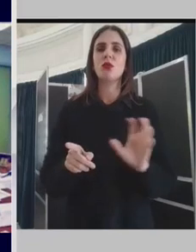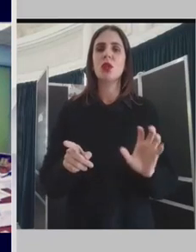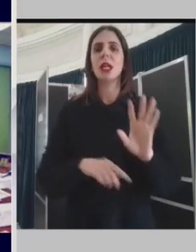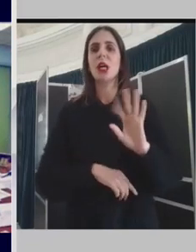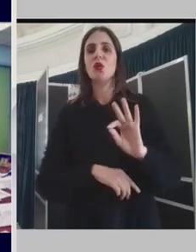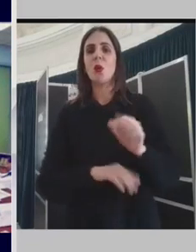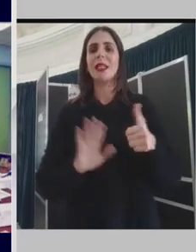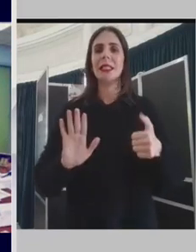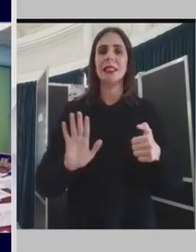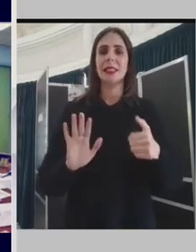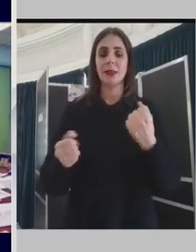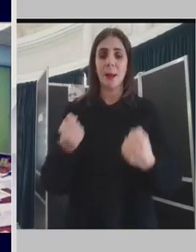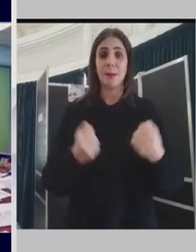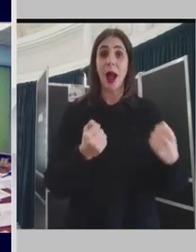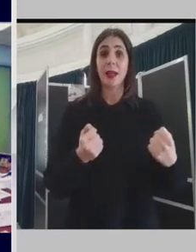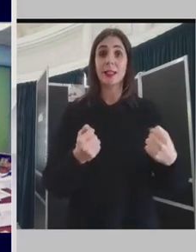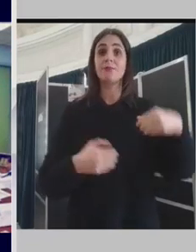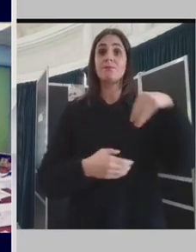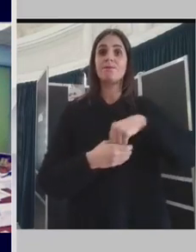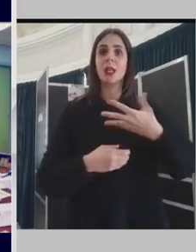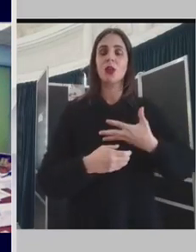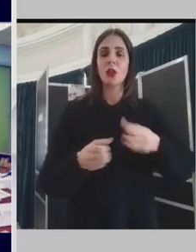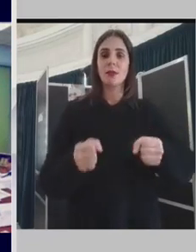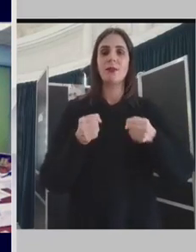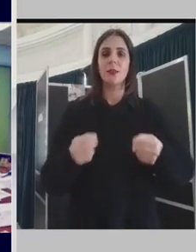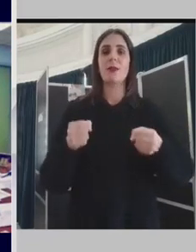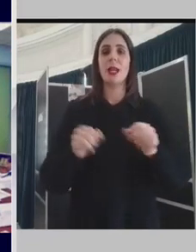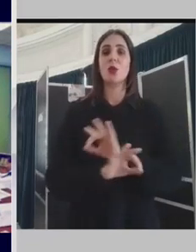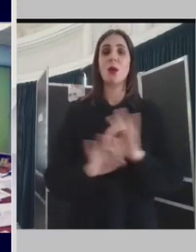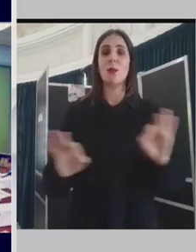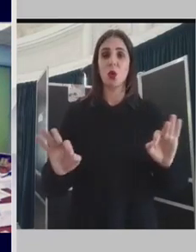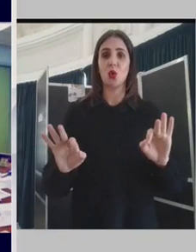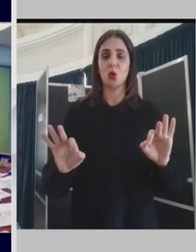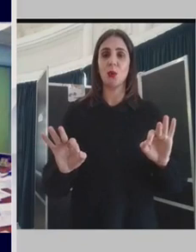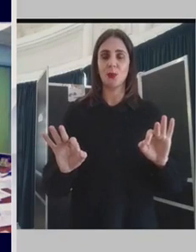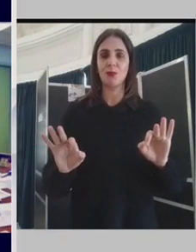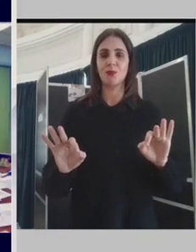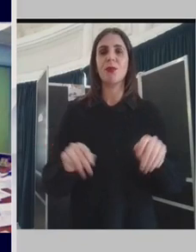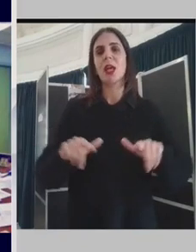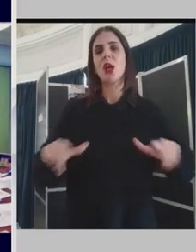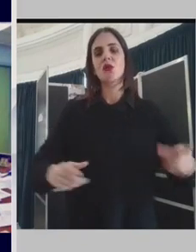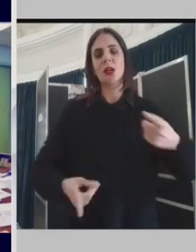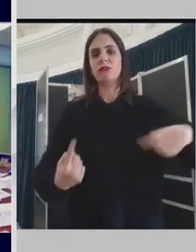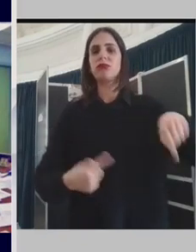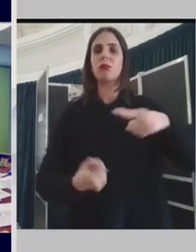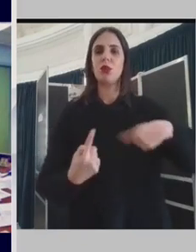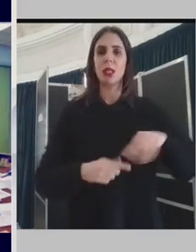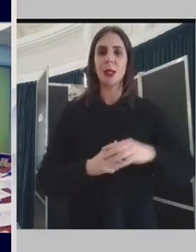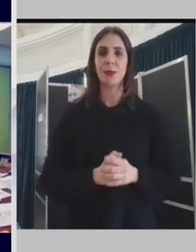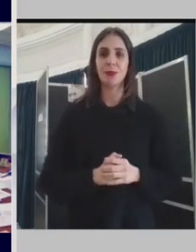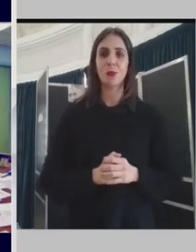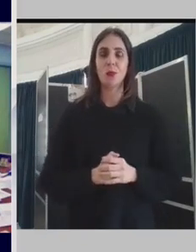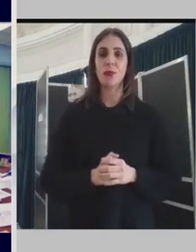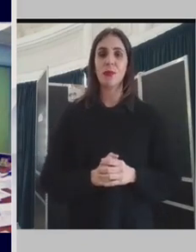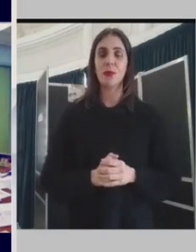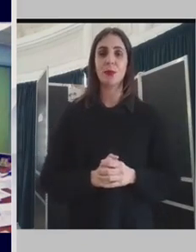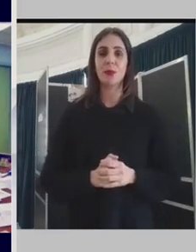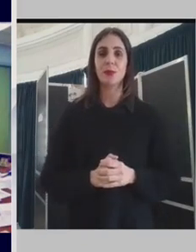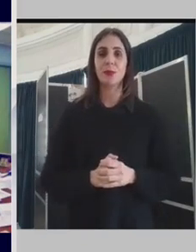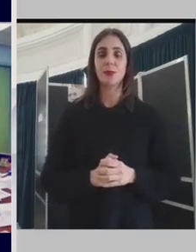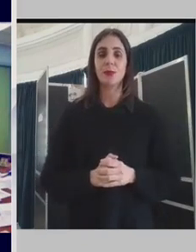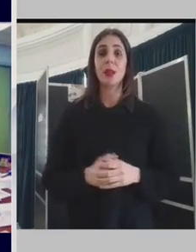auto dotate di defibrillatore e che si muovono nella vostra città. Io avevo preparato anche